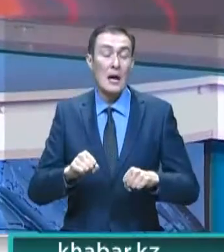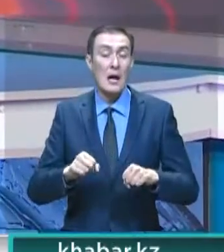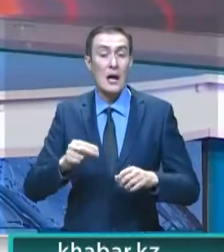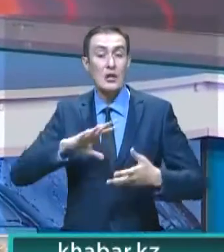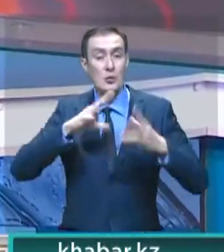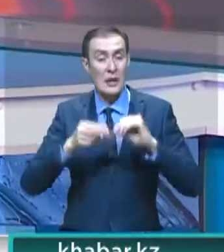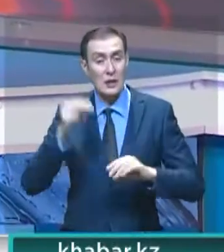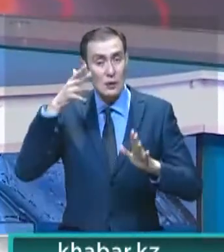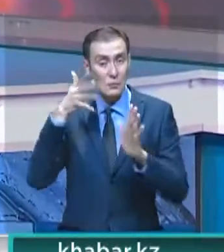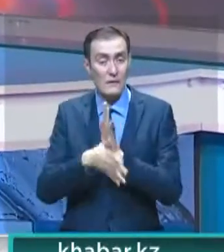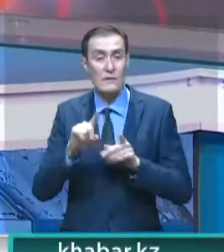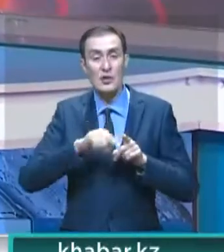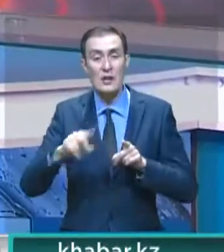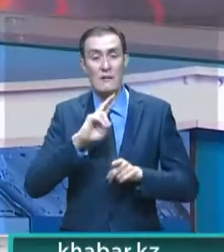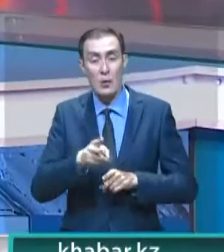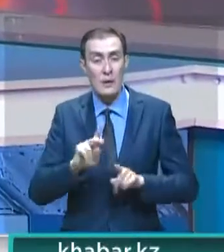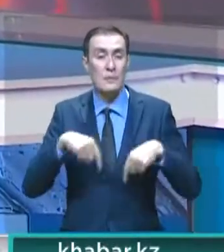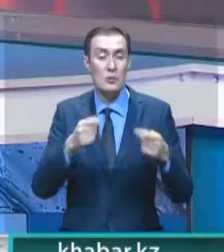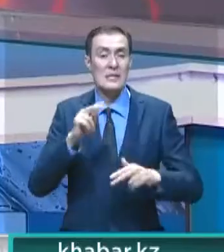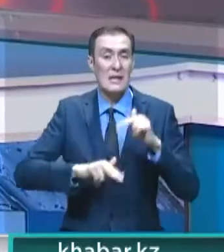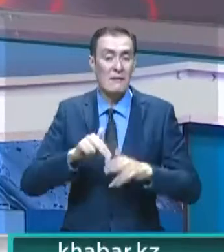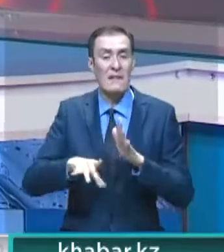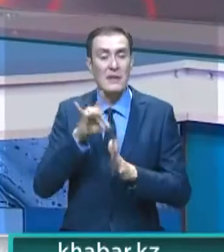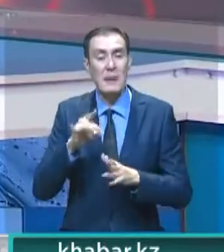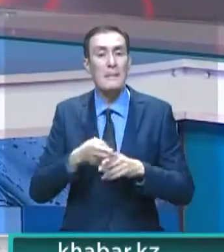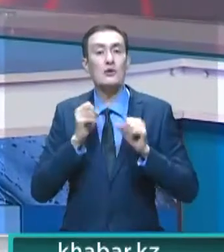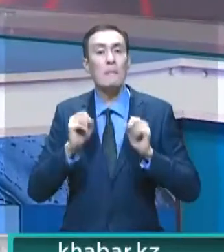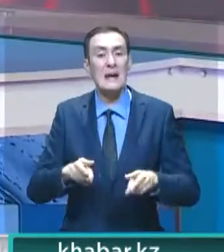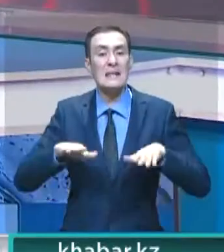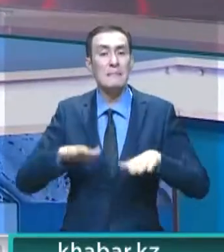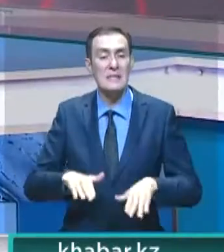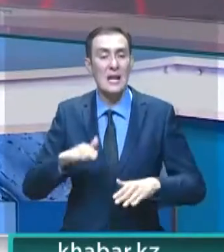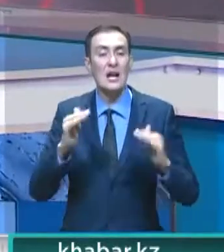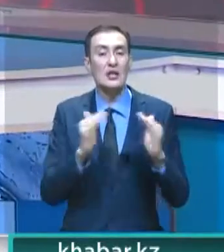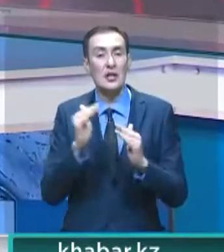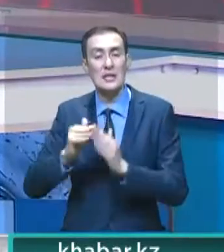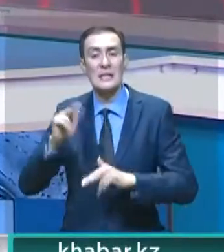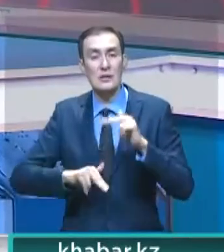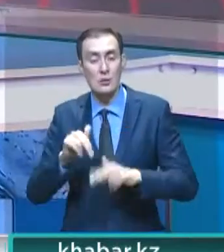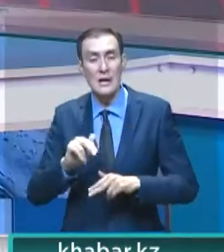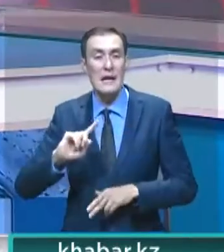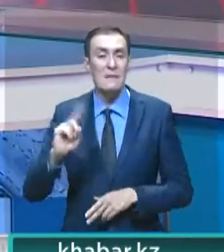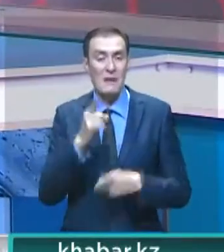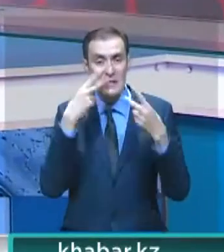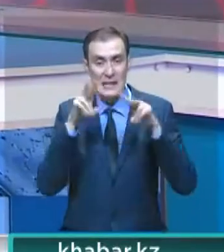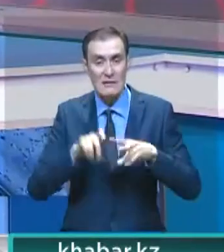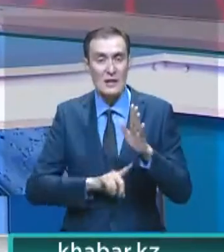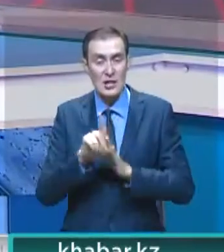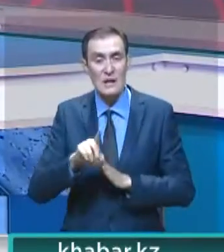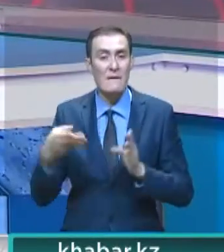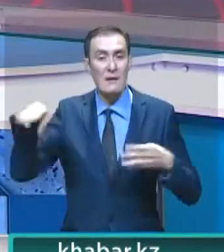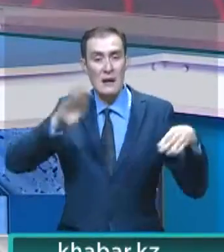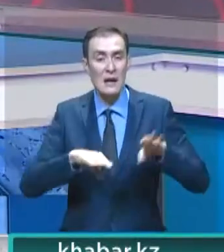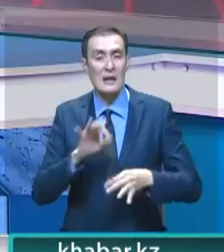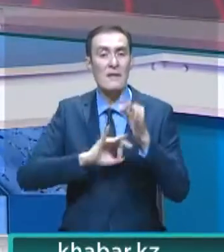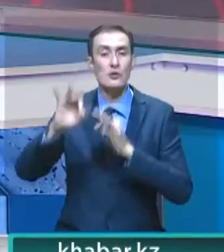научных работ в ближайшие 2 года передадут строителям для выбора самых безопасных мест для жилых застроек. Первые исследования уже начаты в горах